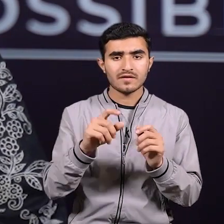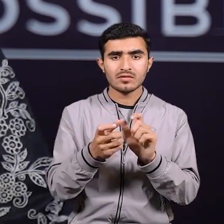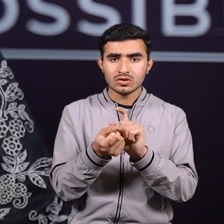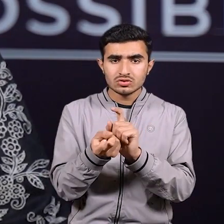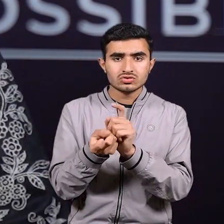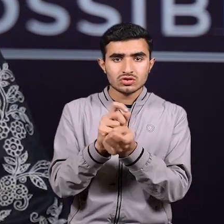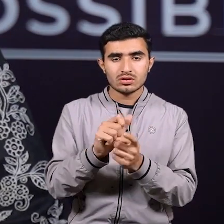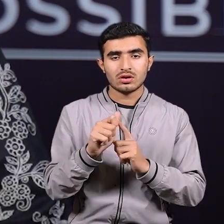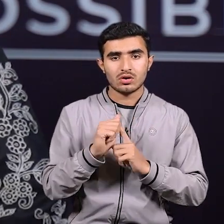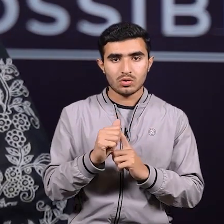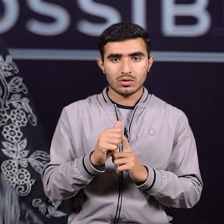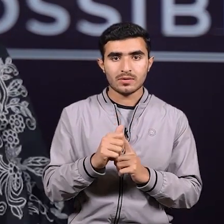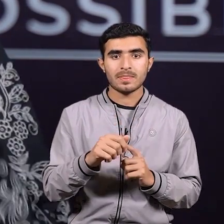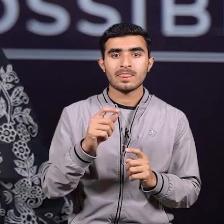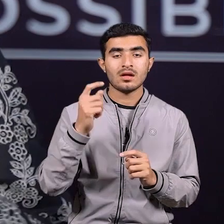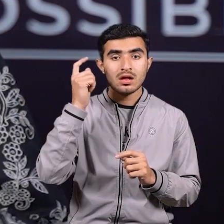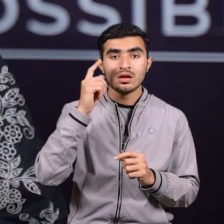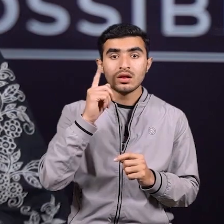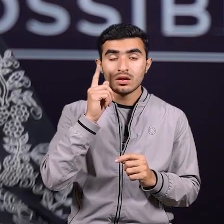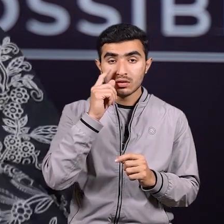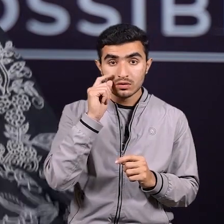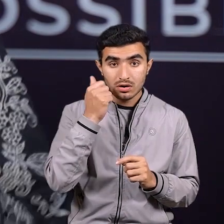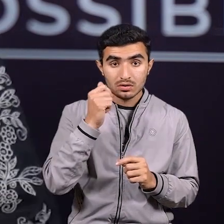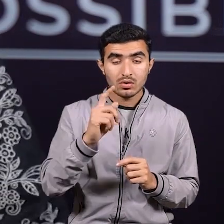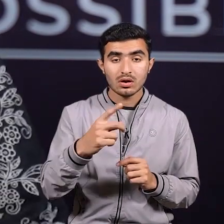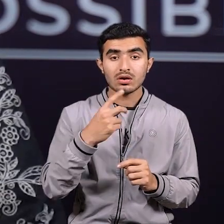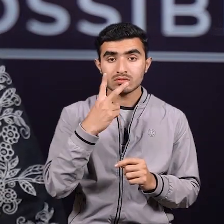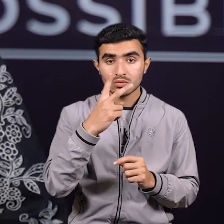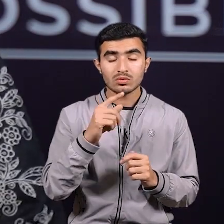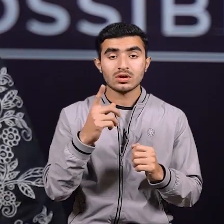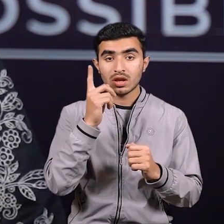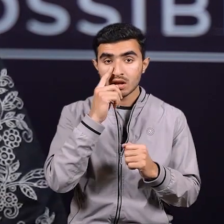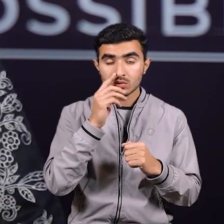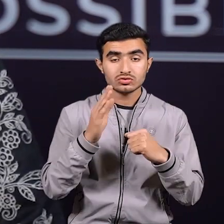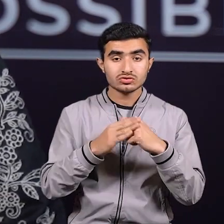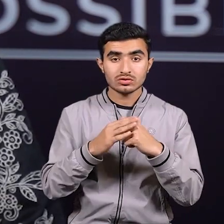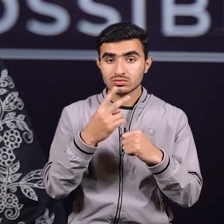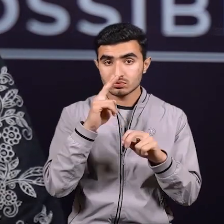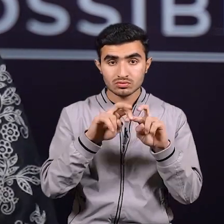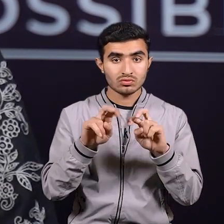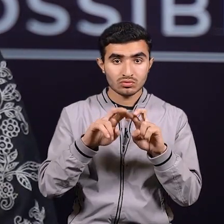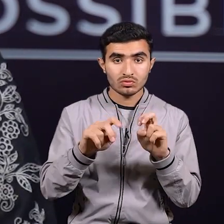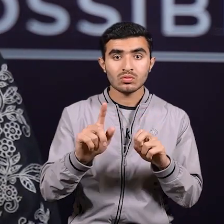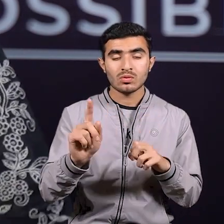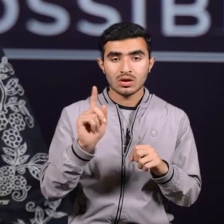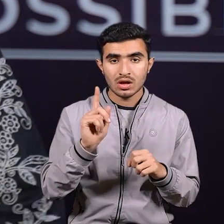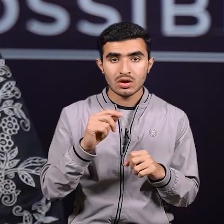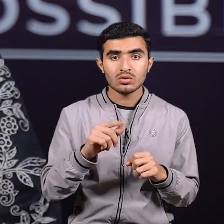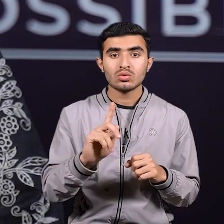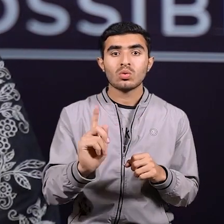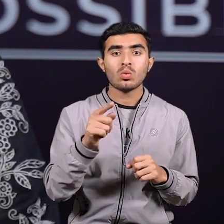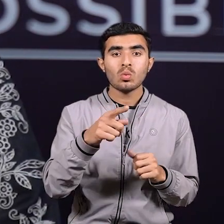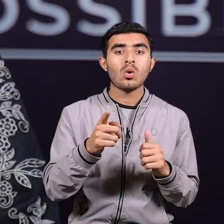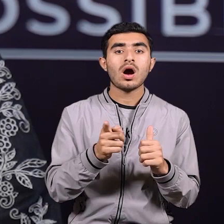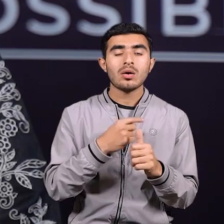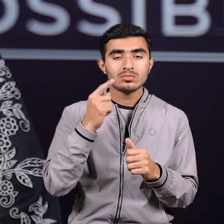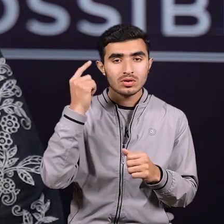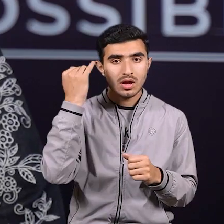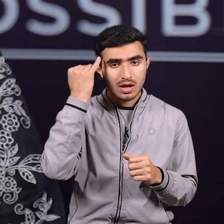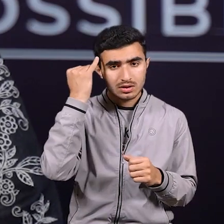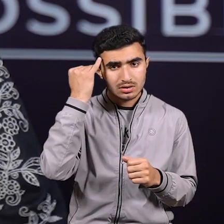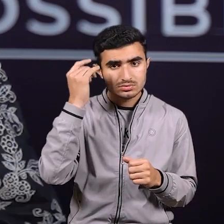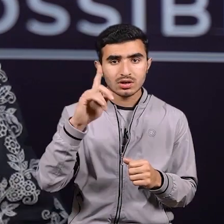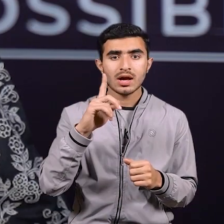देखें, उसको असेस करें इन दिस न्यू क्लाइमेट ऑफ द वर्ल्ड दैट वी आर इन, एंड आर एबल टू गिव